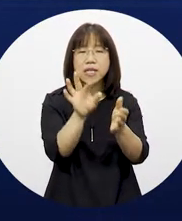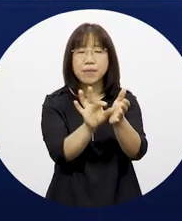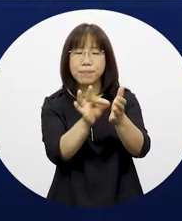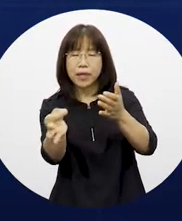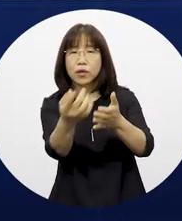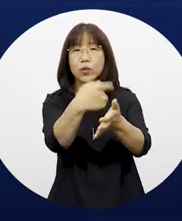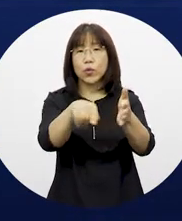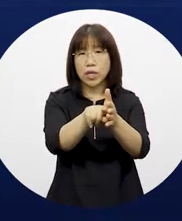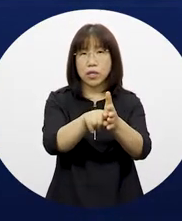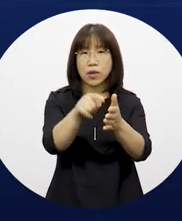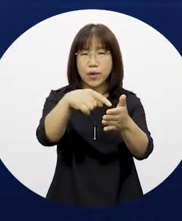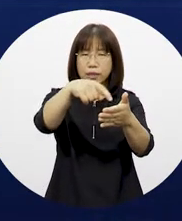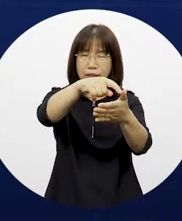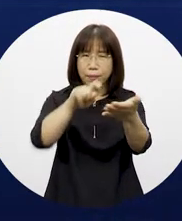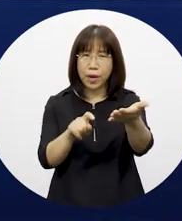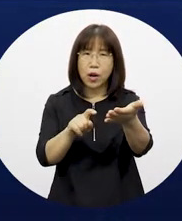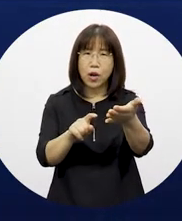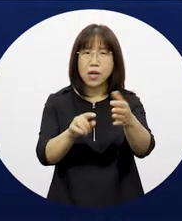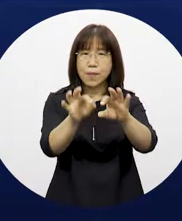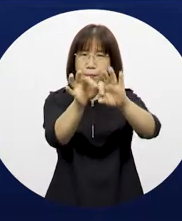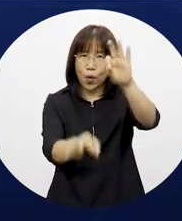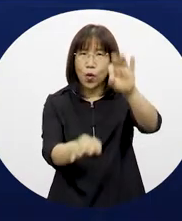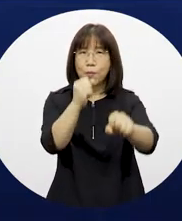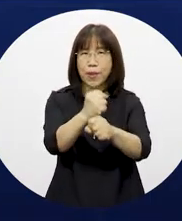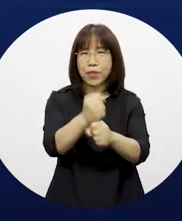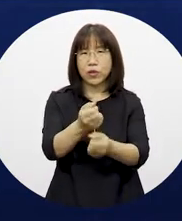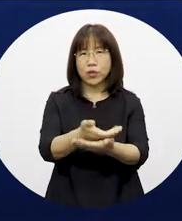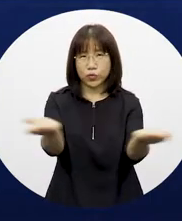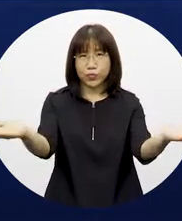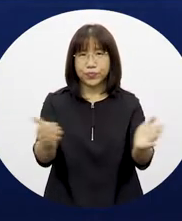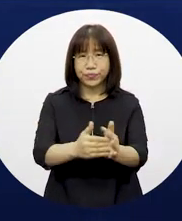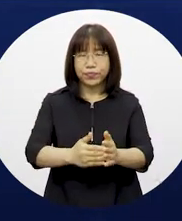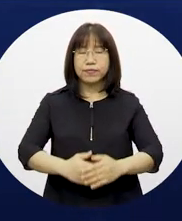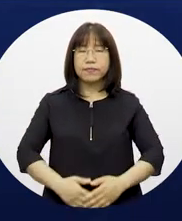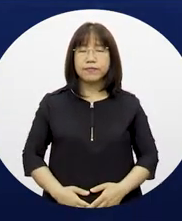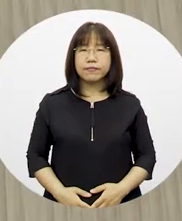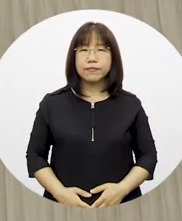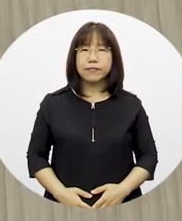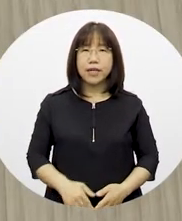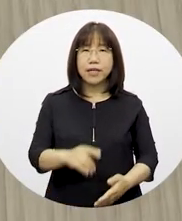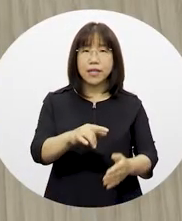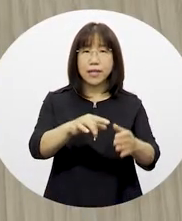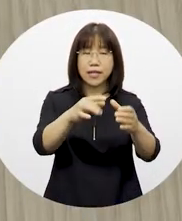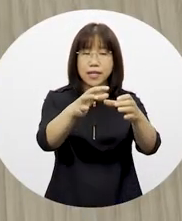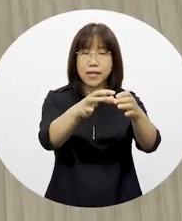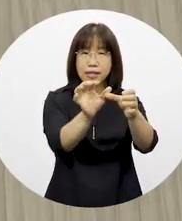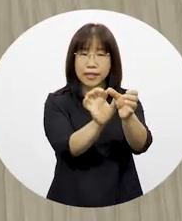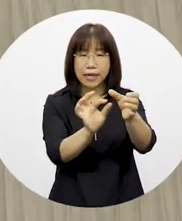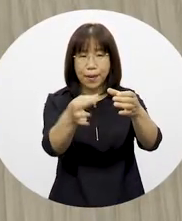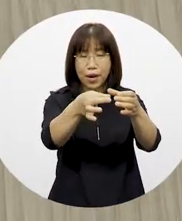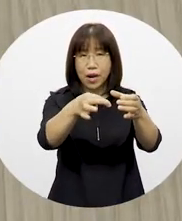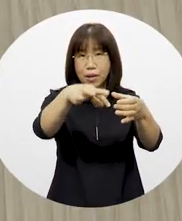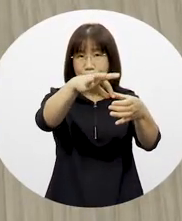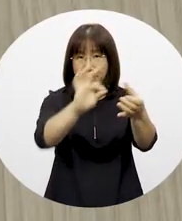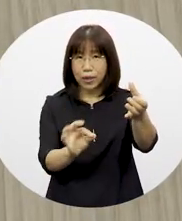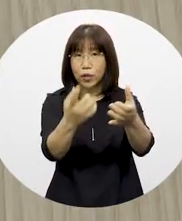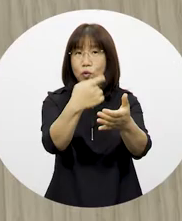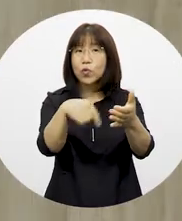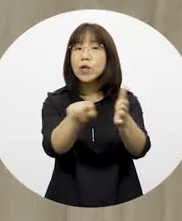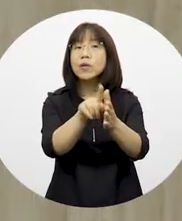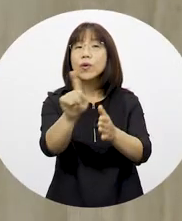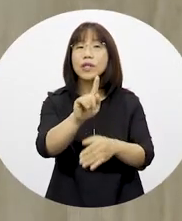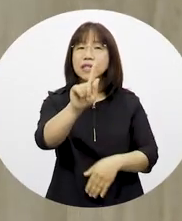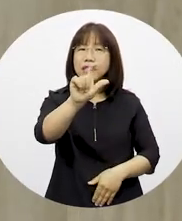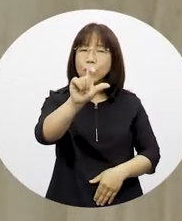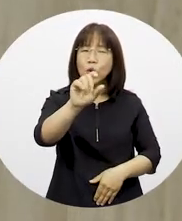있도록 투명 페트병 라벨 제거봉을 제작해 배부했습니다. 라벨 제거봉은 길이